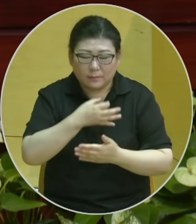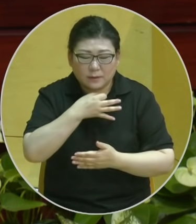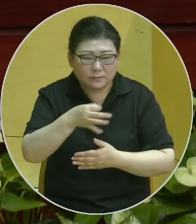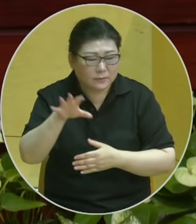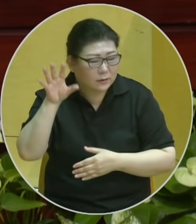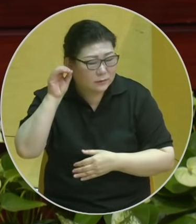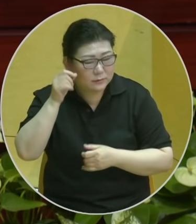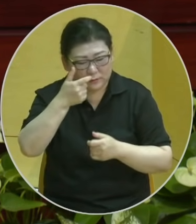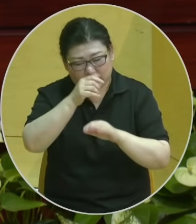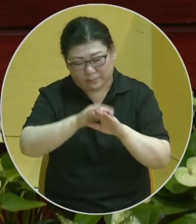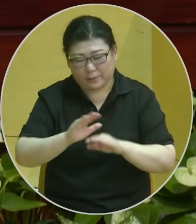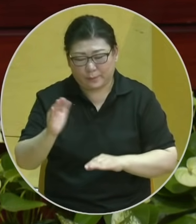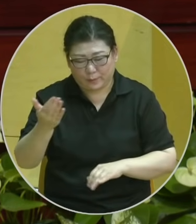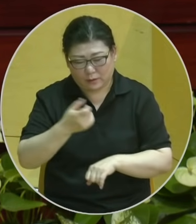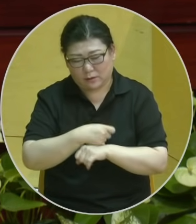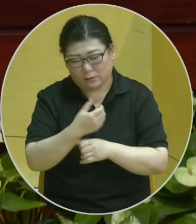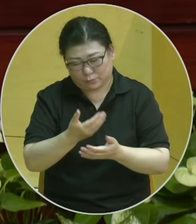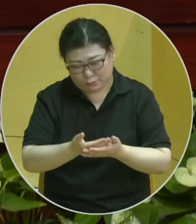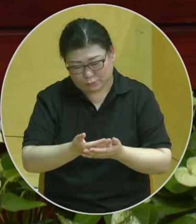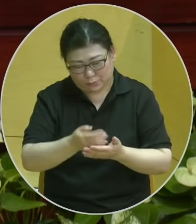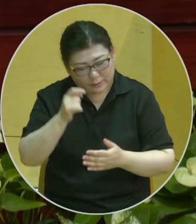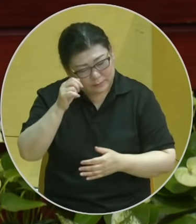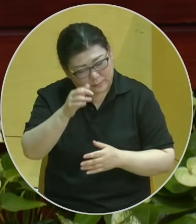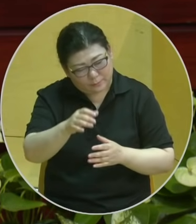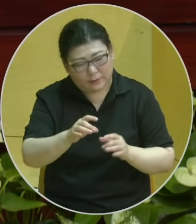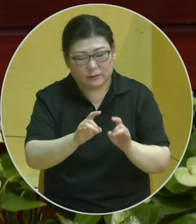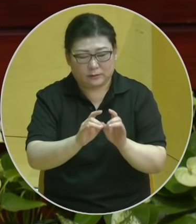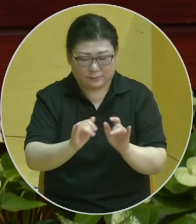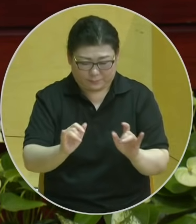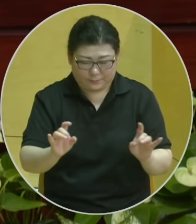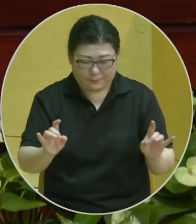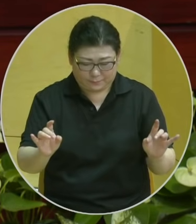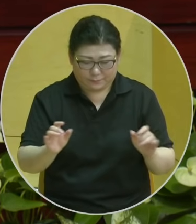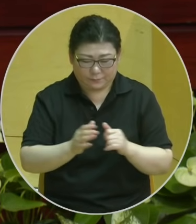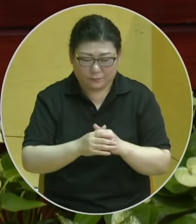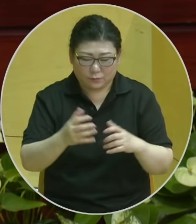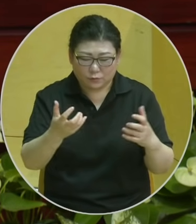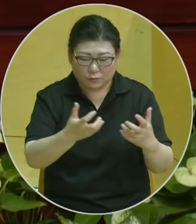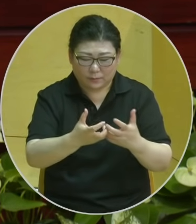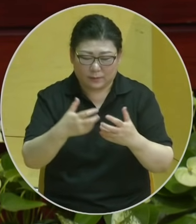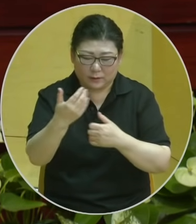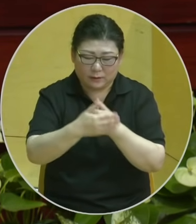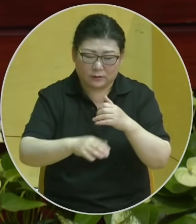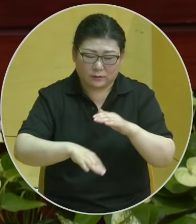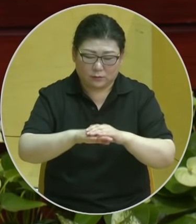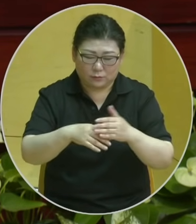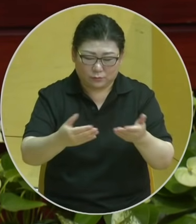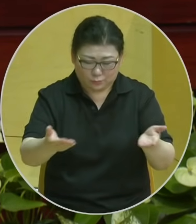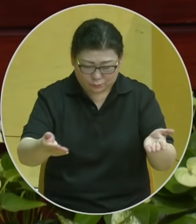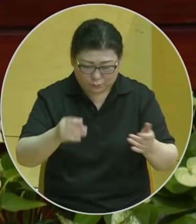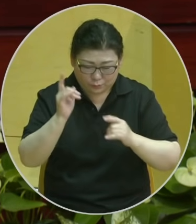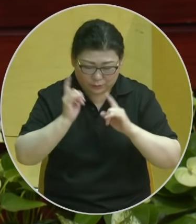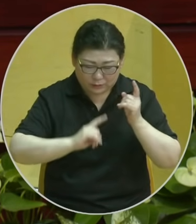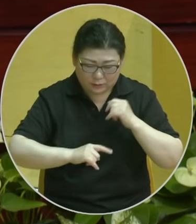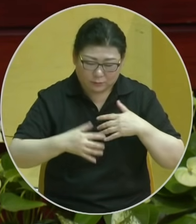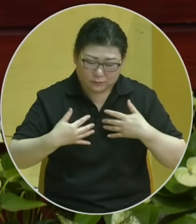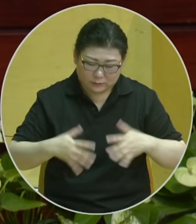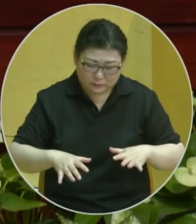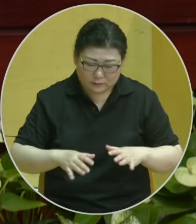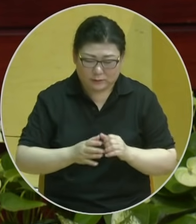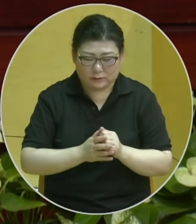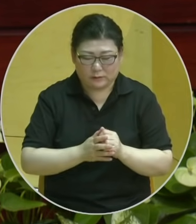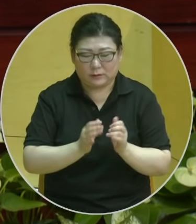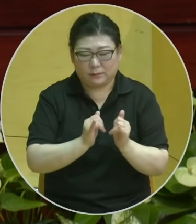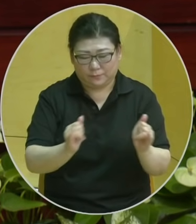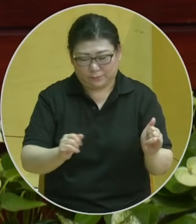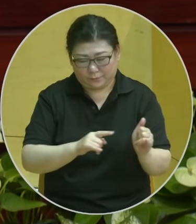하시고 사모하는 심령들마다 충만한 은혜로 채우시며 상하고 지친 심령들이 하나님의 위로와